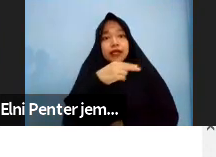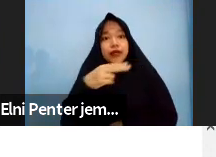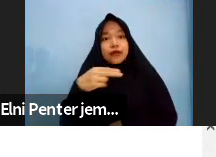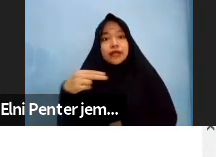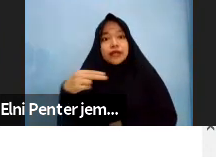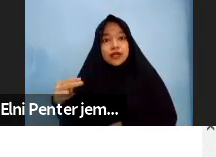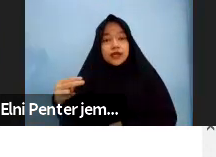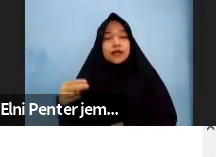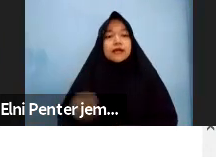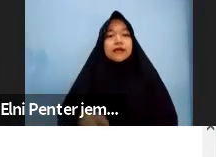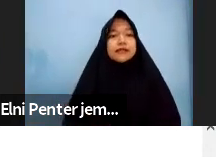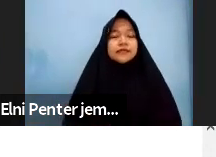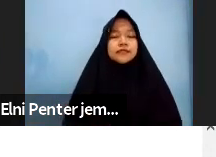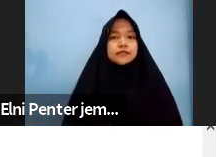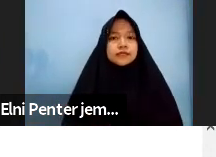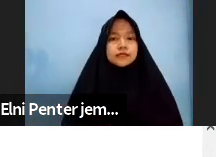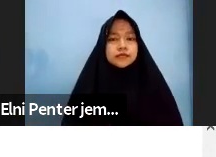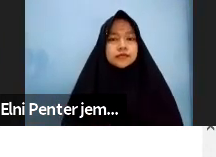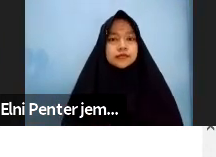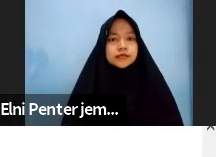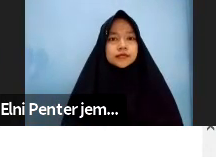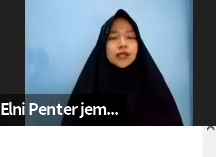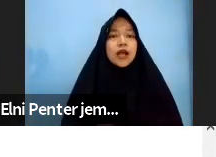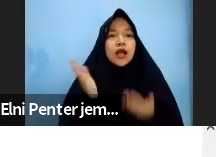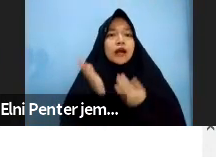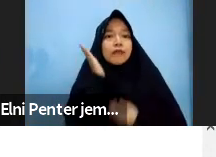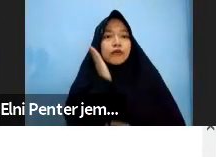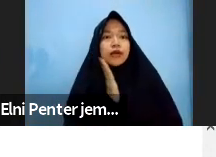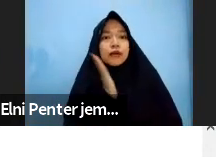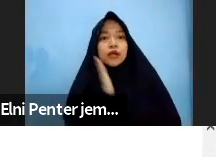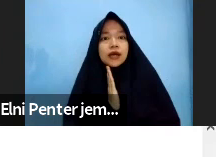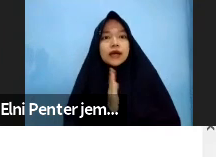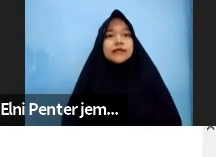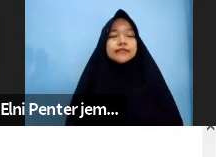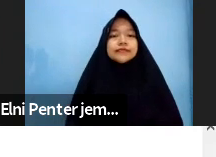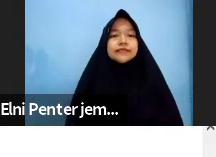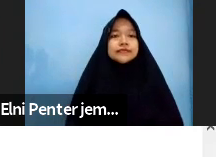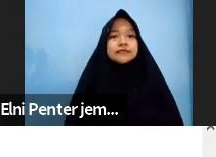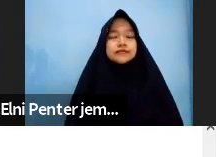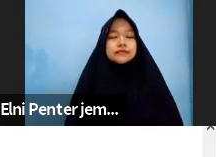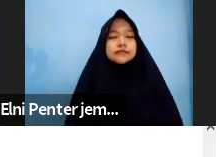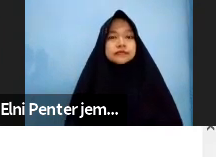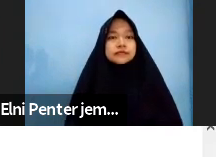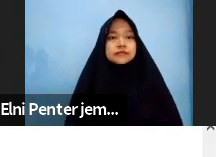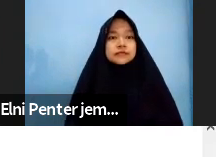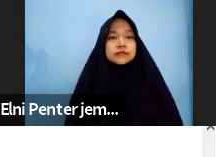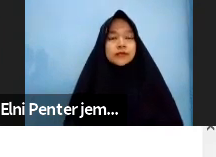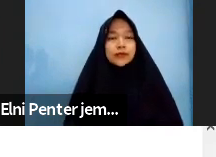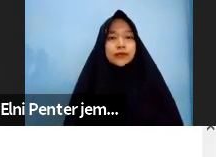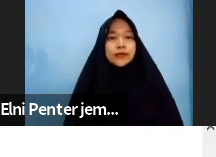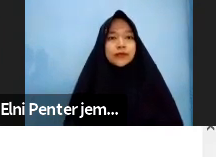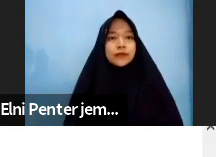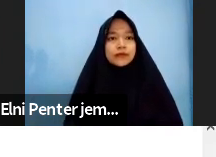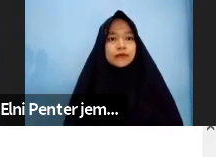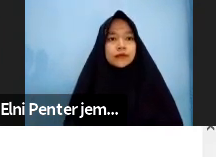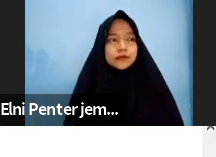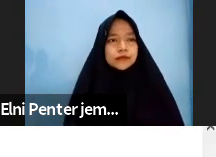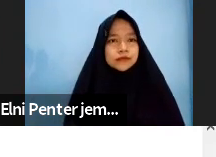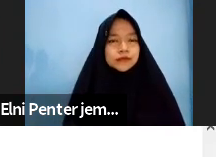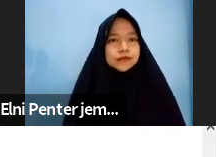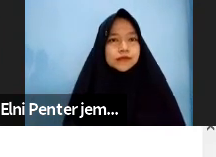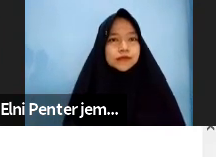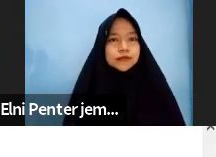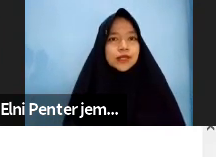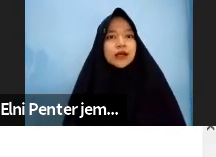jadi seperti itu ya Jadi mudah-mudahan ini jangan saya dengarkan semua nanti nggak nggak stress enggak jadi